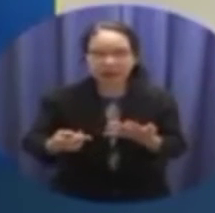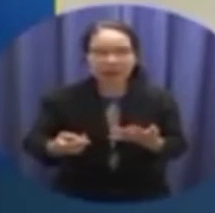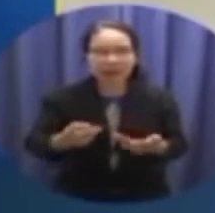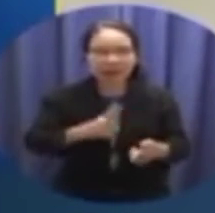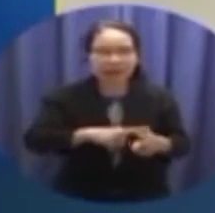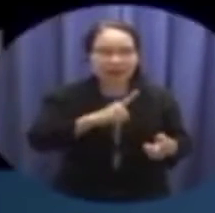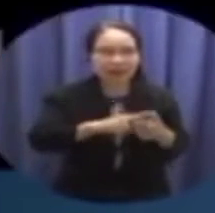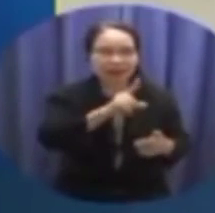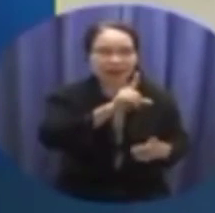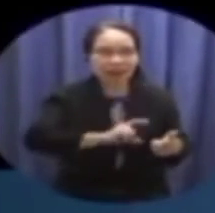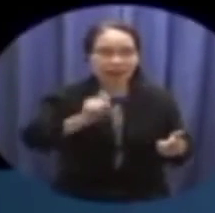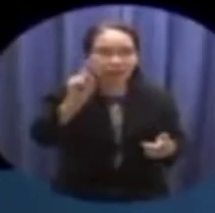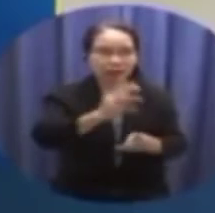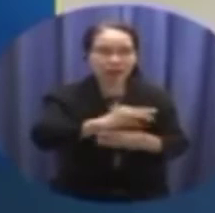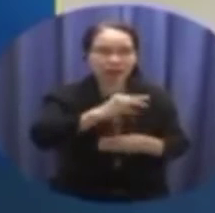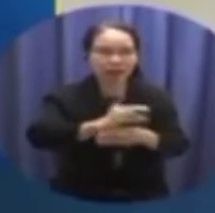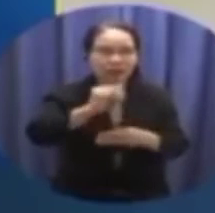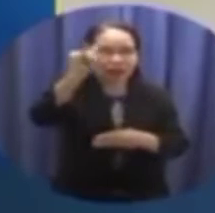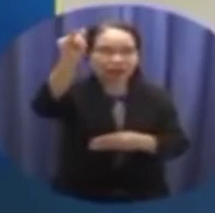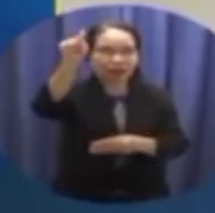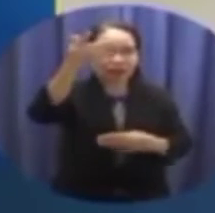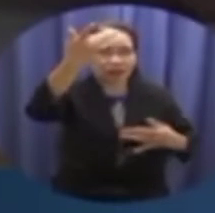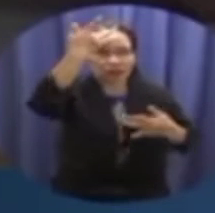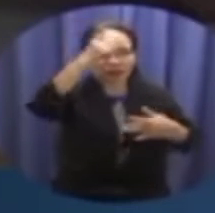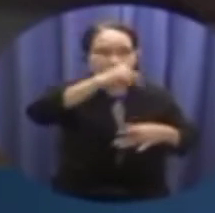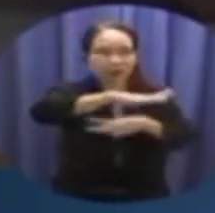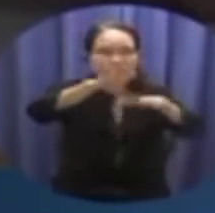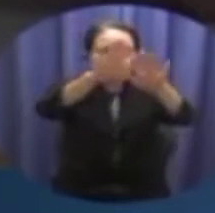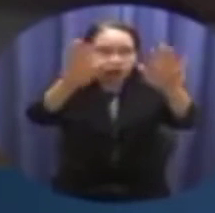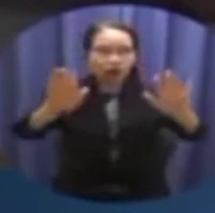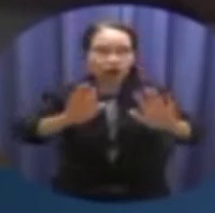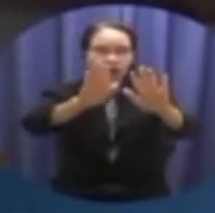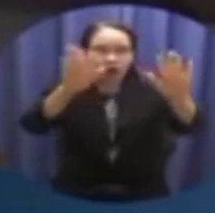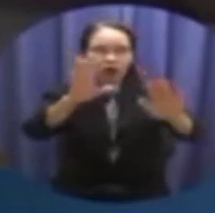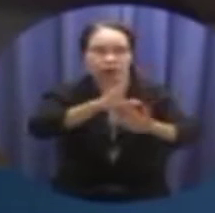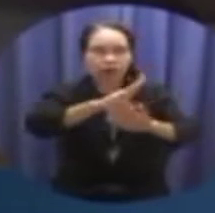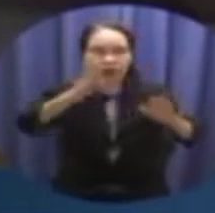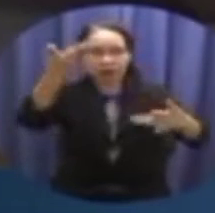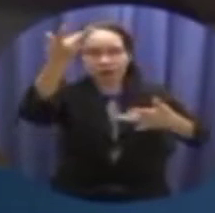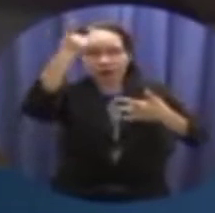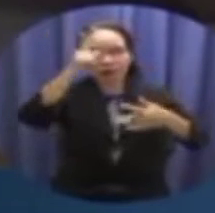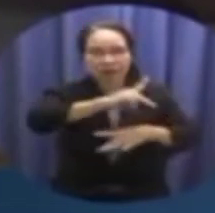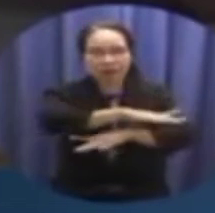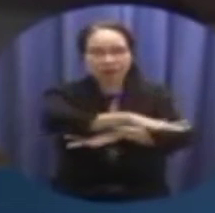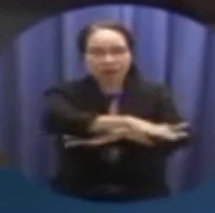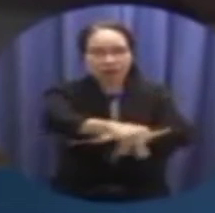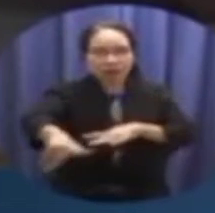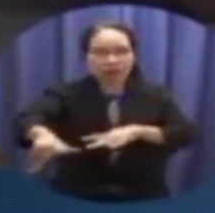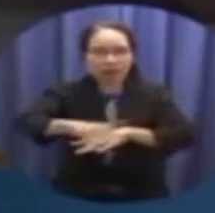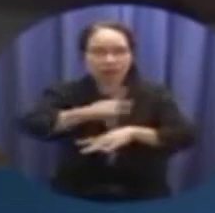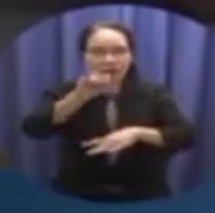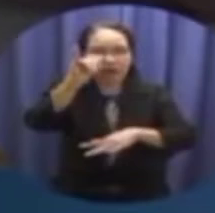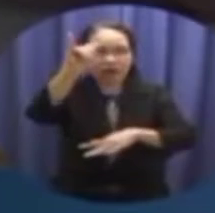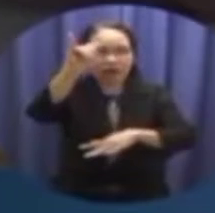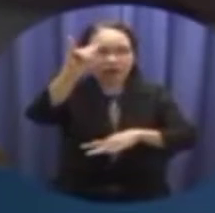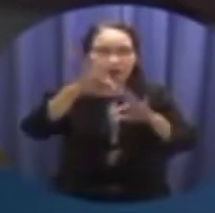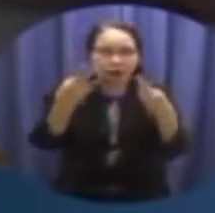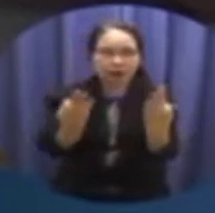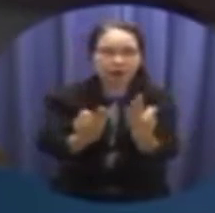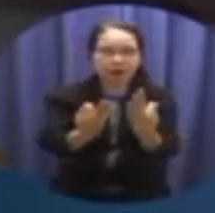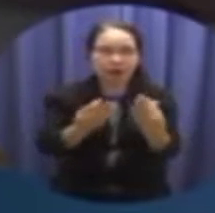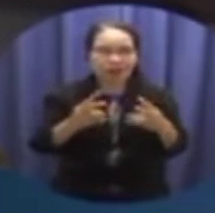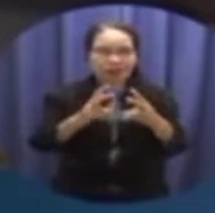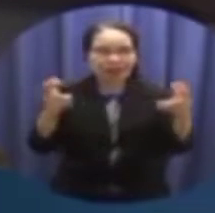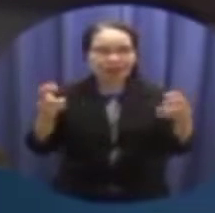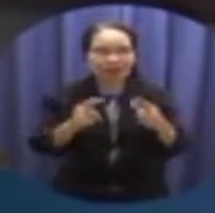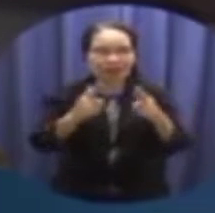Kung magkagayo'y gagawin ng Panginoon na kamangha-mangha ang salot sa iyo at ang salot sa iyong